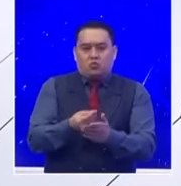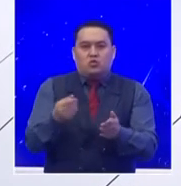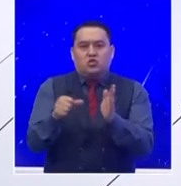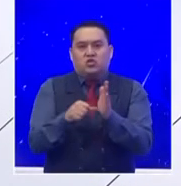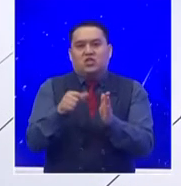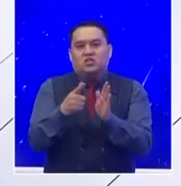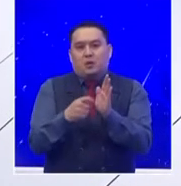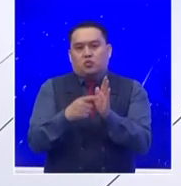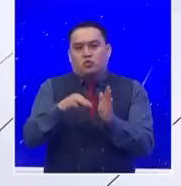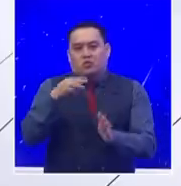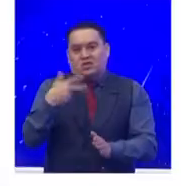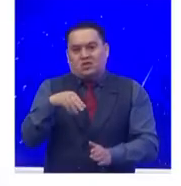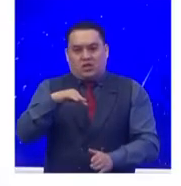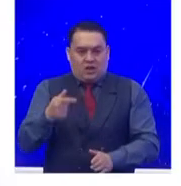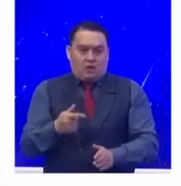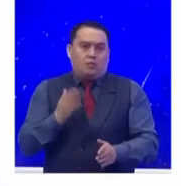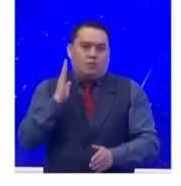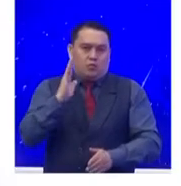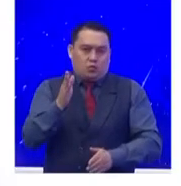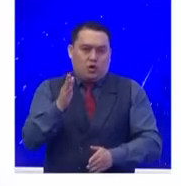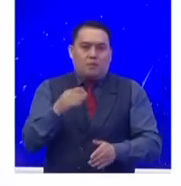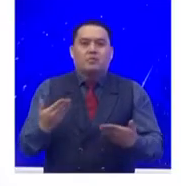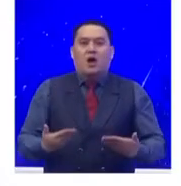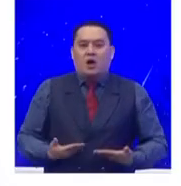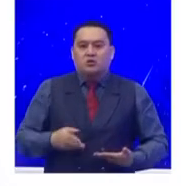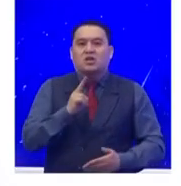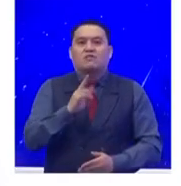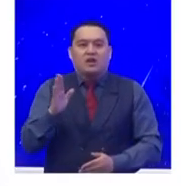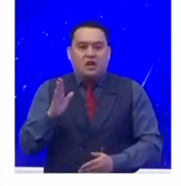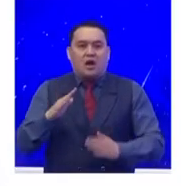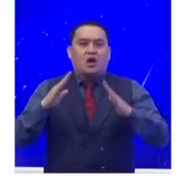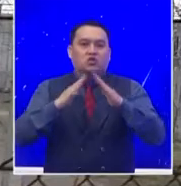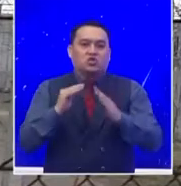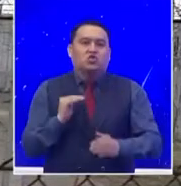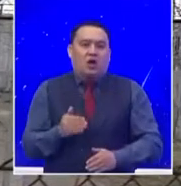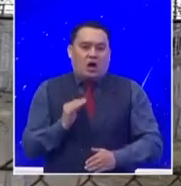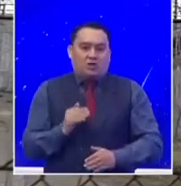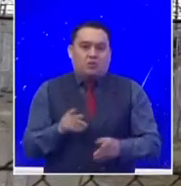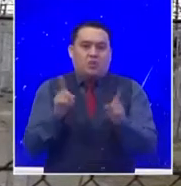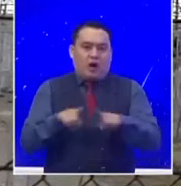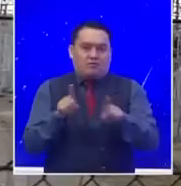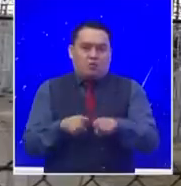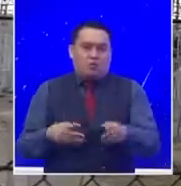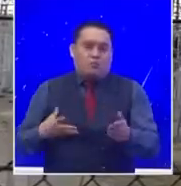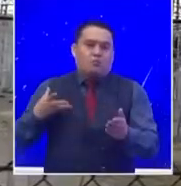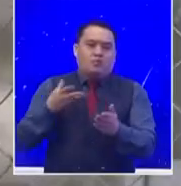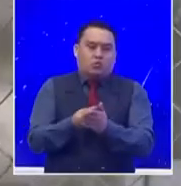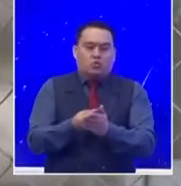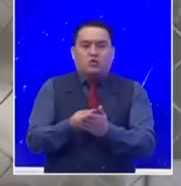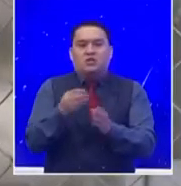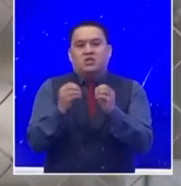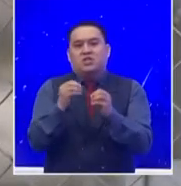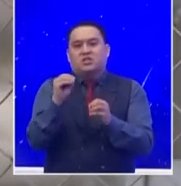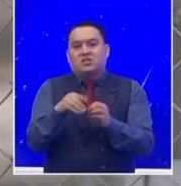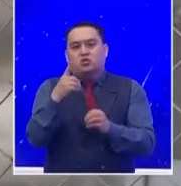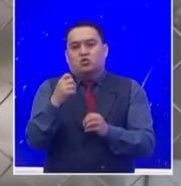от 6730 тенге. Это для проживающих в квартире. А для жителей частного сектора повторное подключение будет стоить